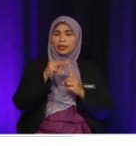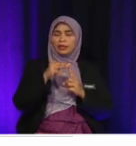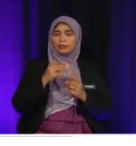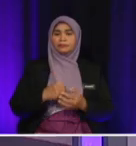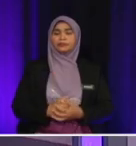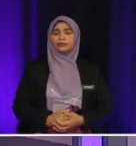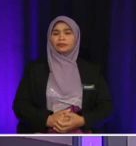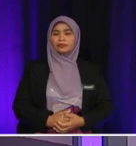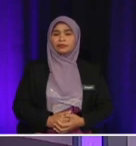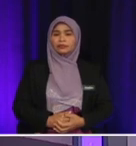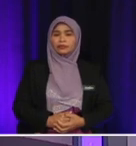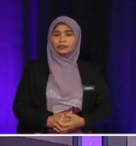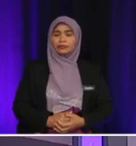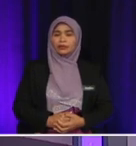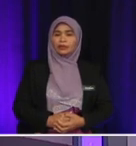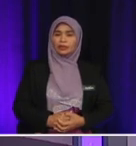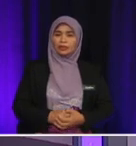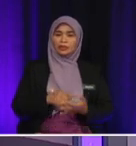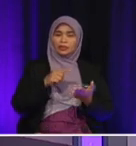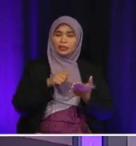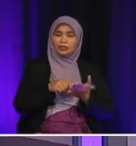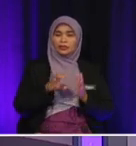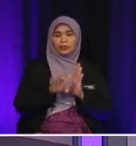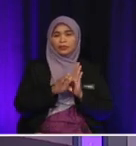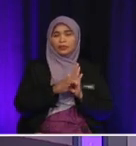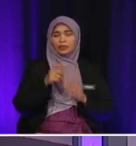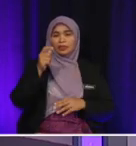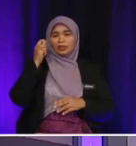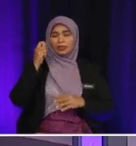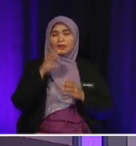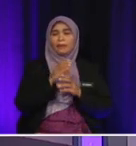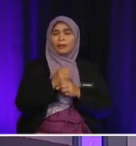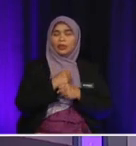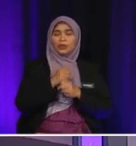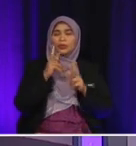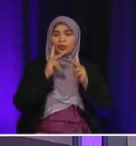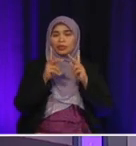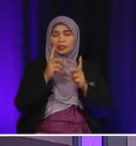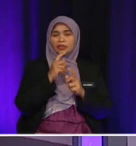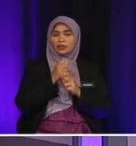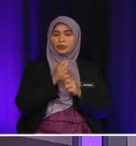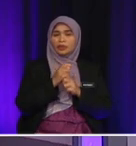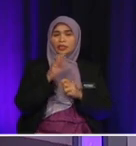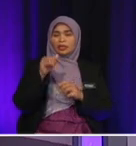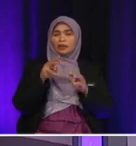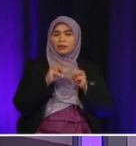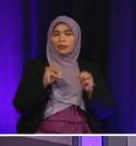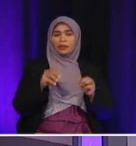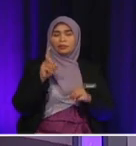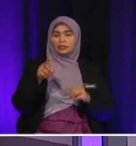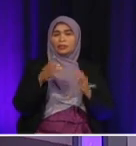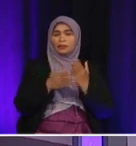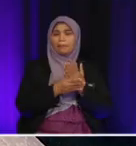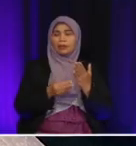4/4 inilah tadi ya Aiman bentuk kata tugaskata tugas yang murid-murid kena Mahir